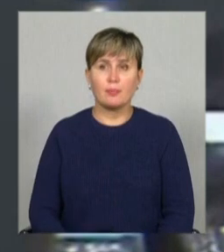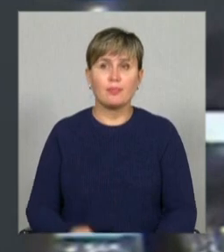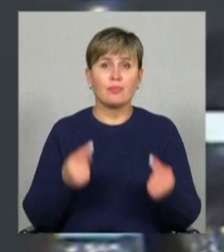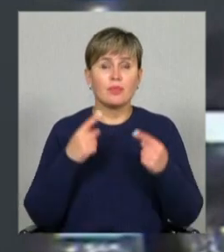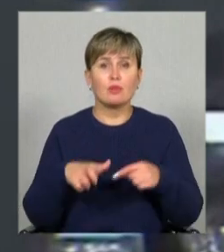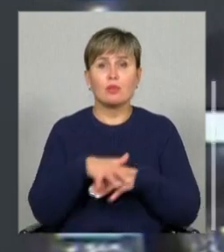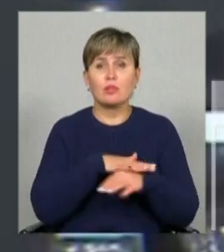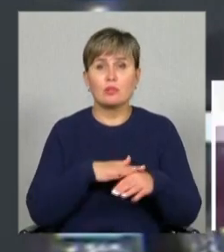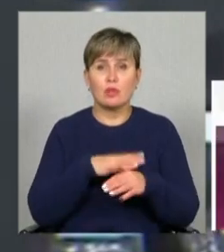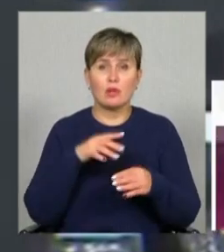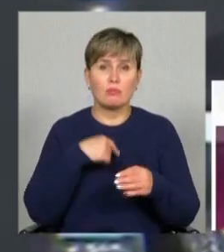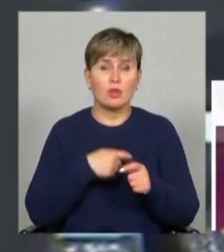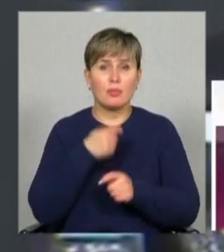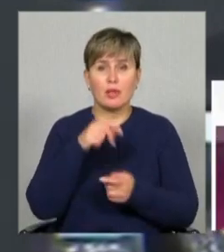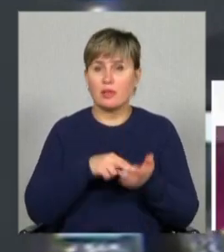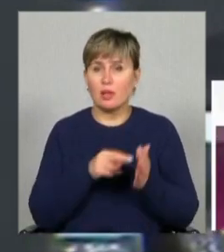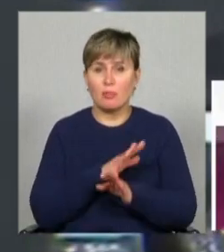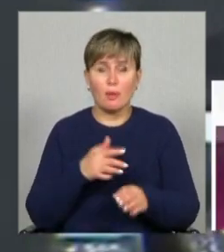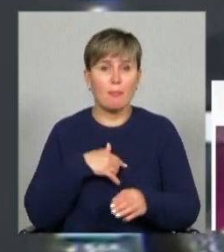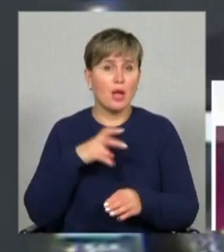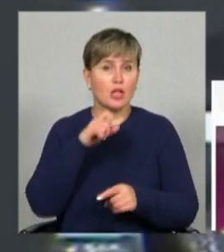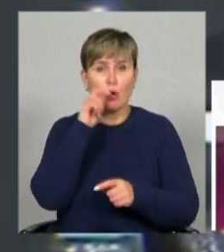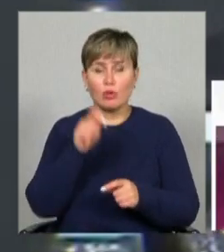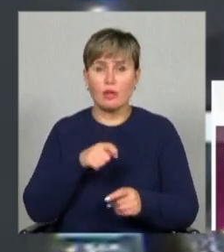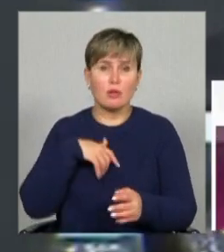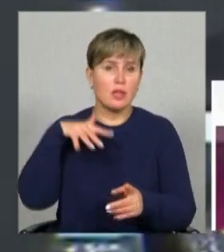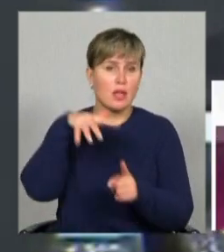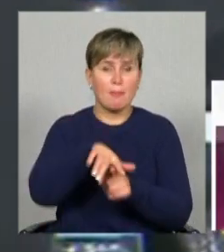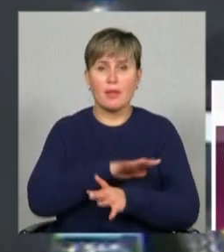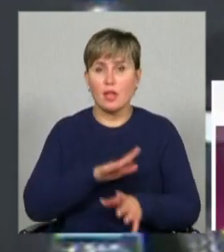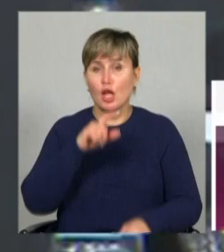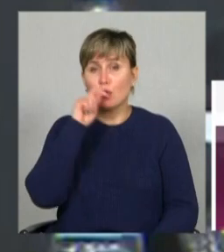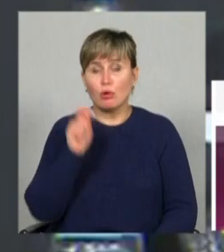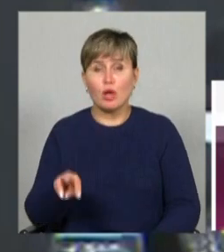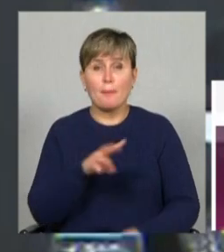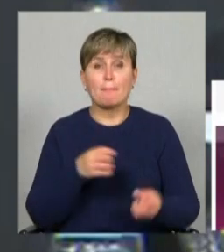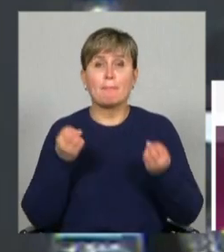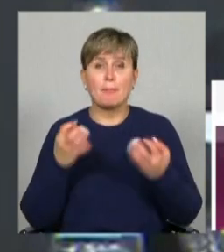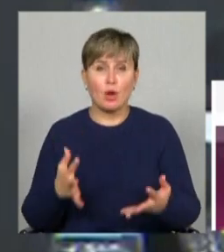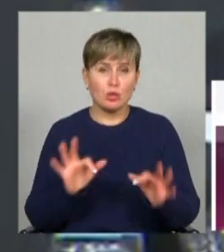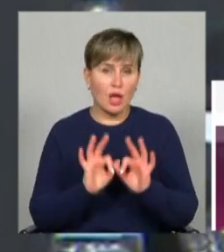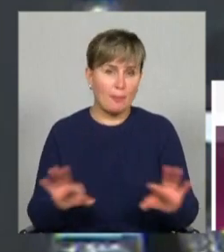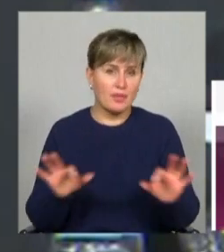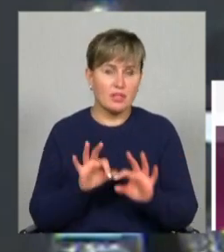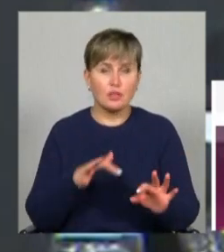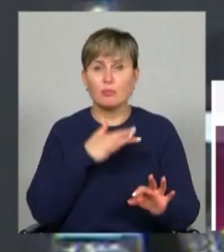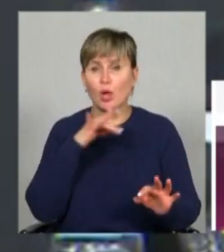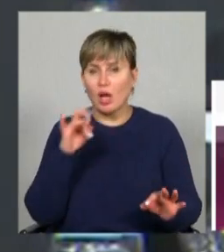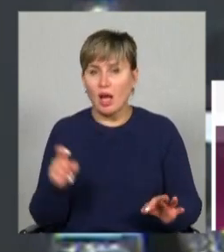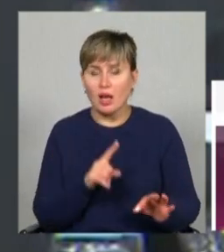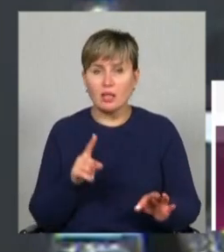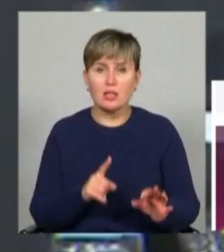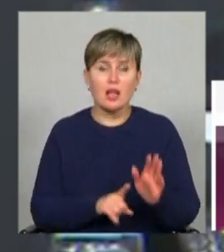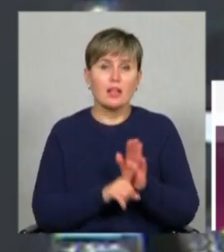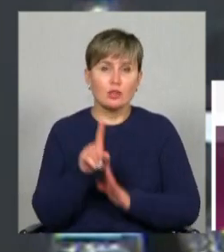мы нападать не планируем. Мы на Украину не нападали. На Украине мы просто объяснили многократно.